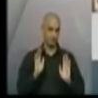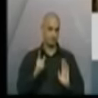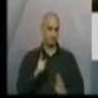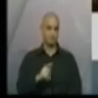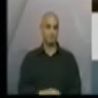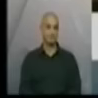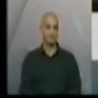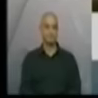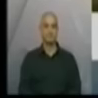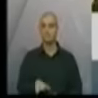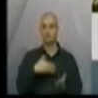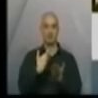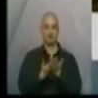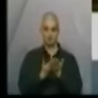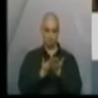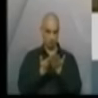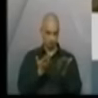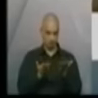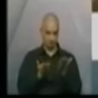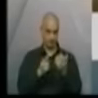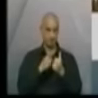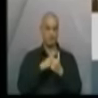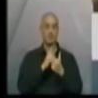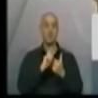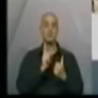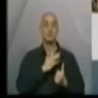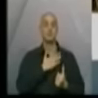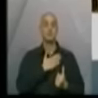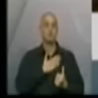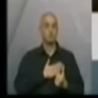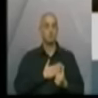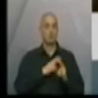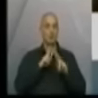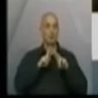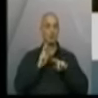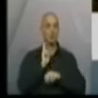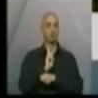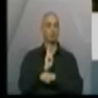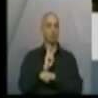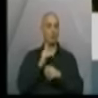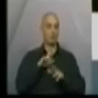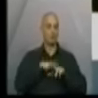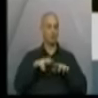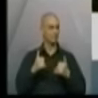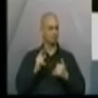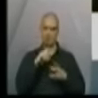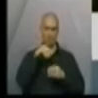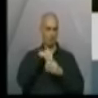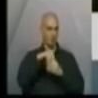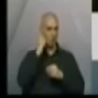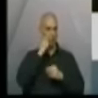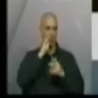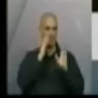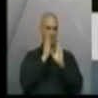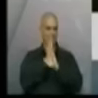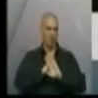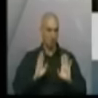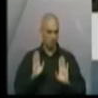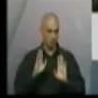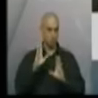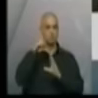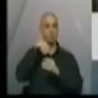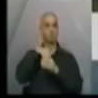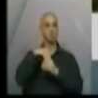וההצעות הן אלו מי שמעוניין לשמור על מעמדו הנוכחי לא במסגרת של כנופיות טרור אלא